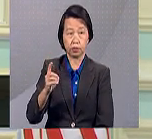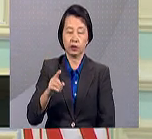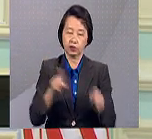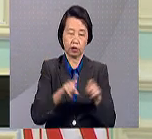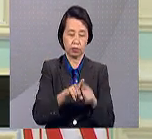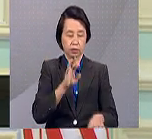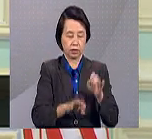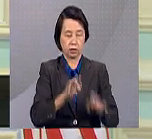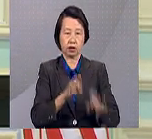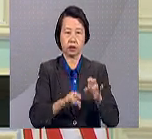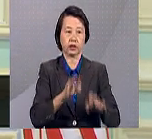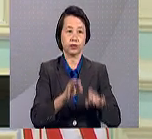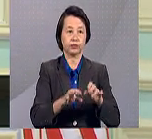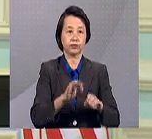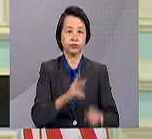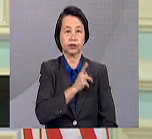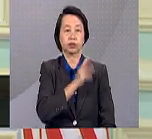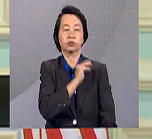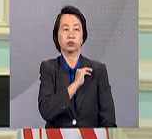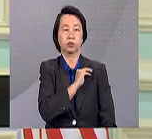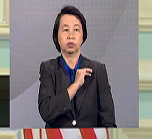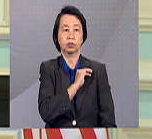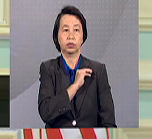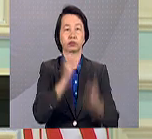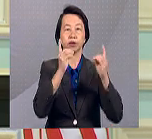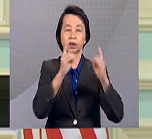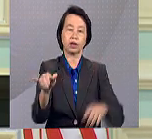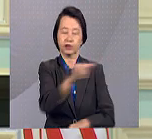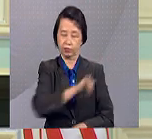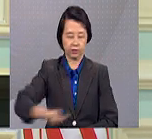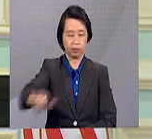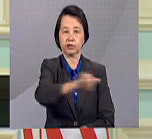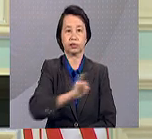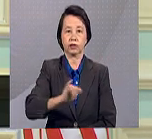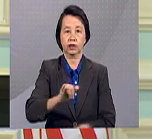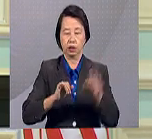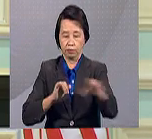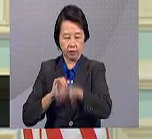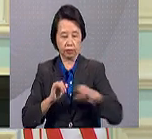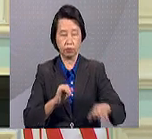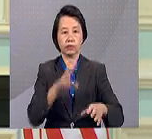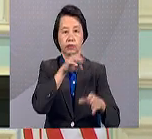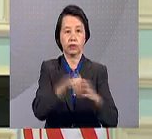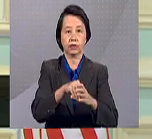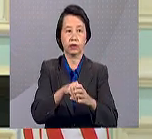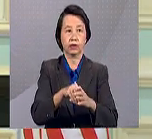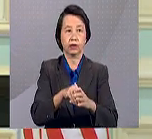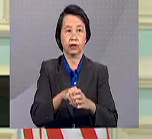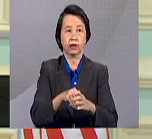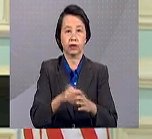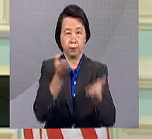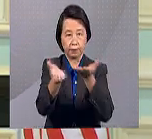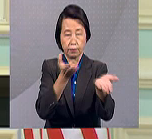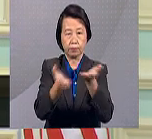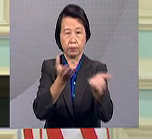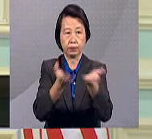sama juga dengan kerani di Kementerian Pendidikan. Sama. Mereka termasuk di dalam kategori